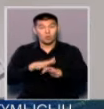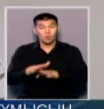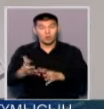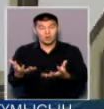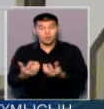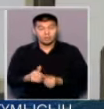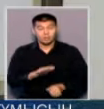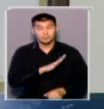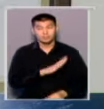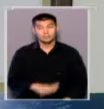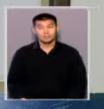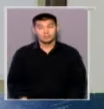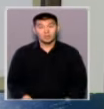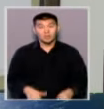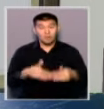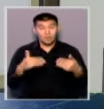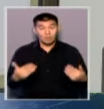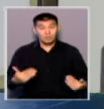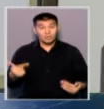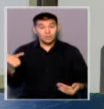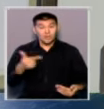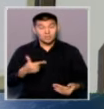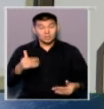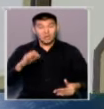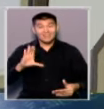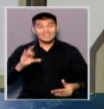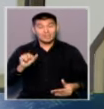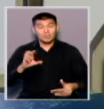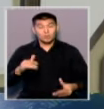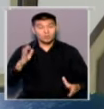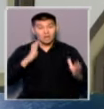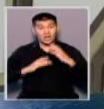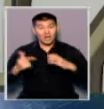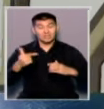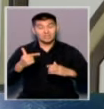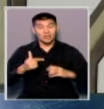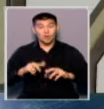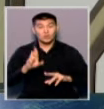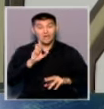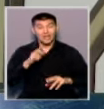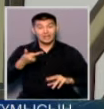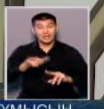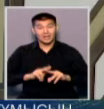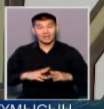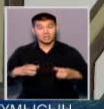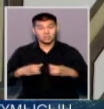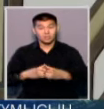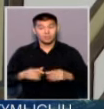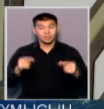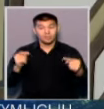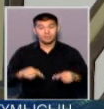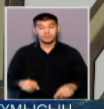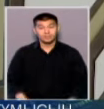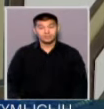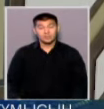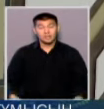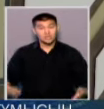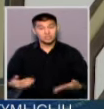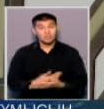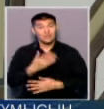лицензия алды. Бүгін енді біздің Атырау Сафи Өтебаев атындағы Атырау мұнай және газ университетінің площадкасында